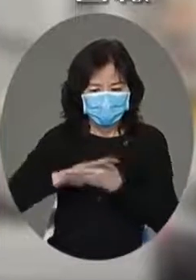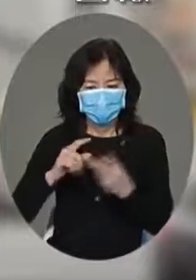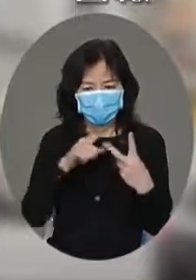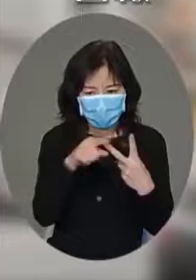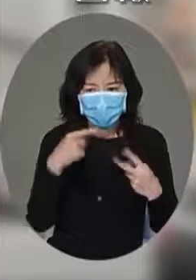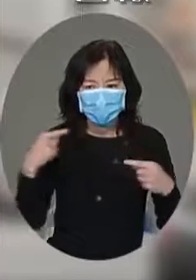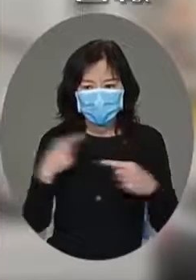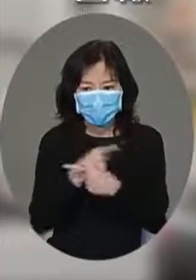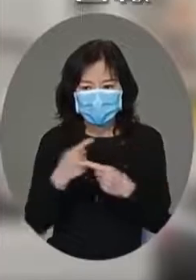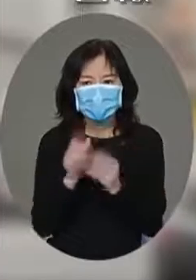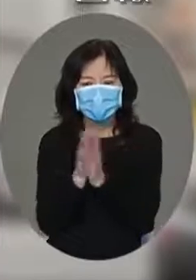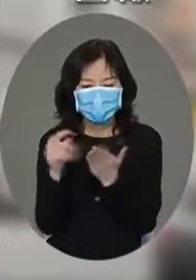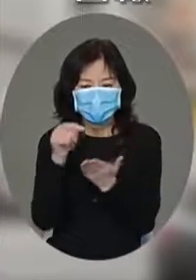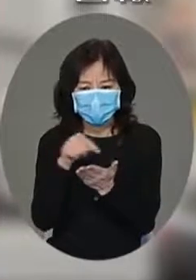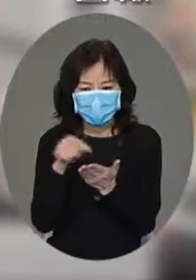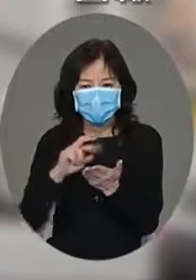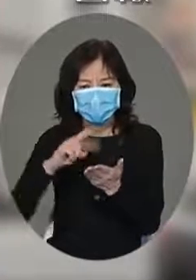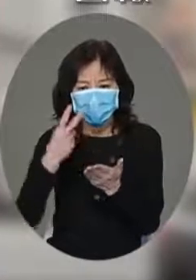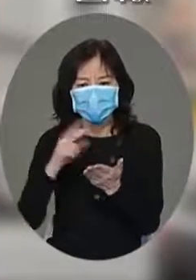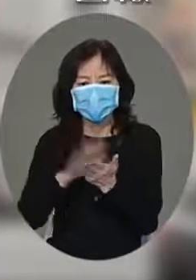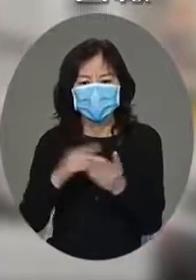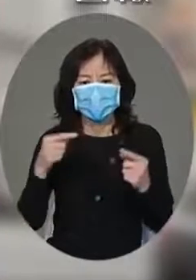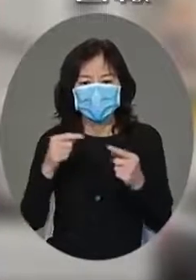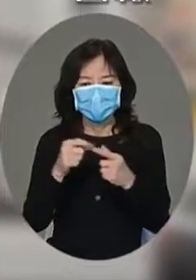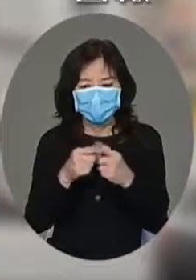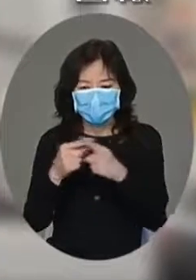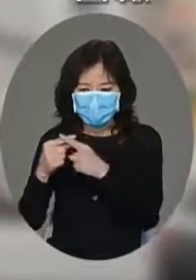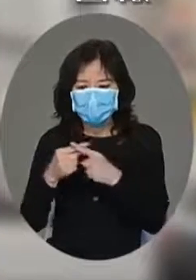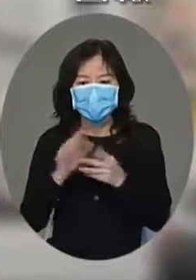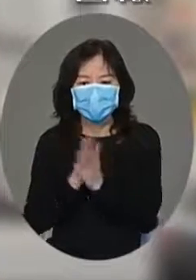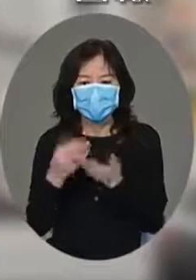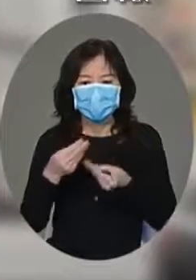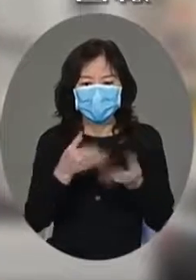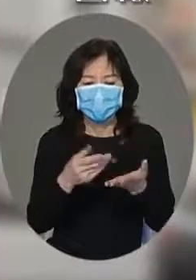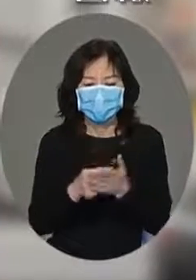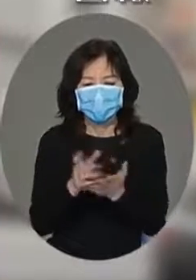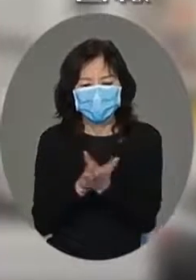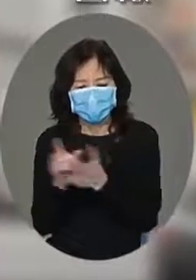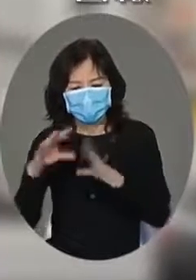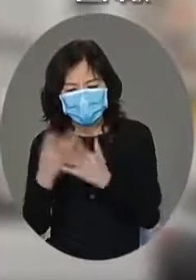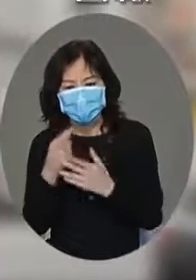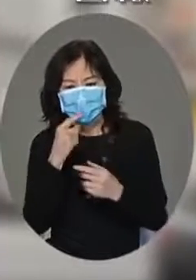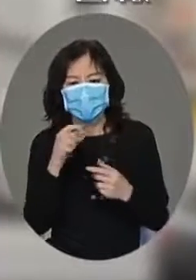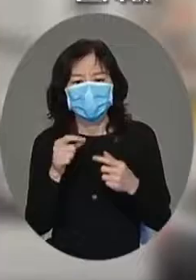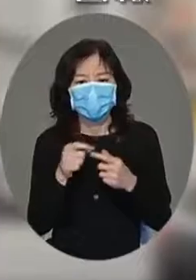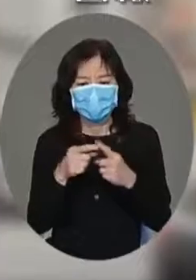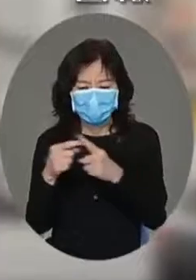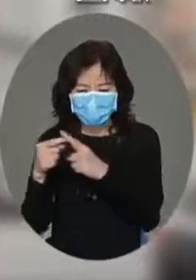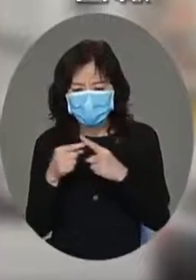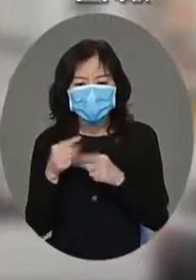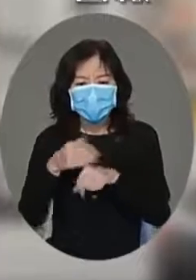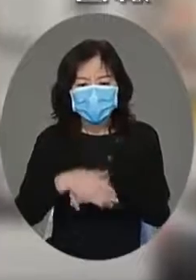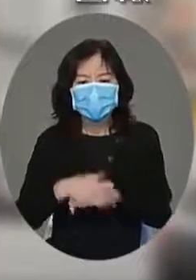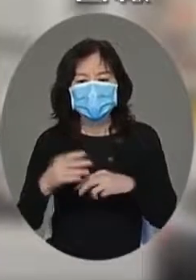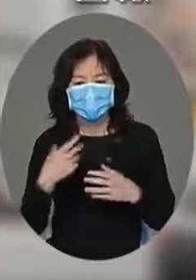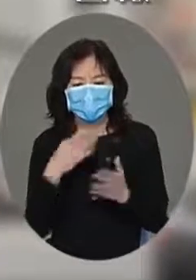育科課本內容重新包裝為公社科課本推出。有業內人士說，公社科只設達標評級，學校對